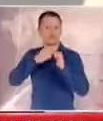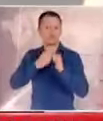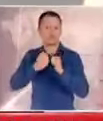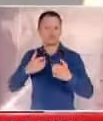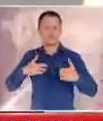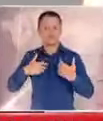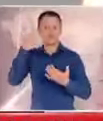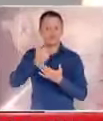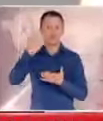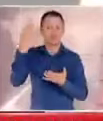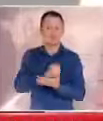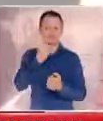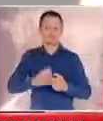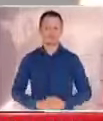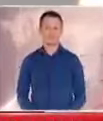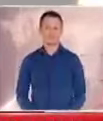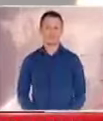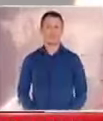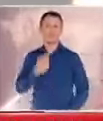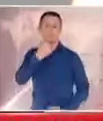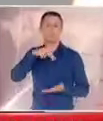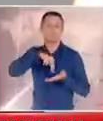Mi-e frică.